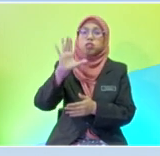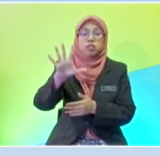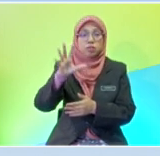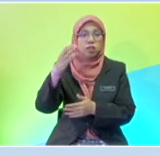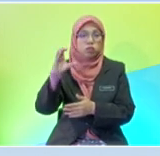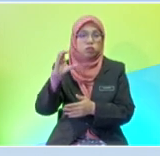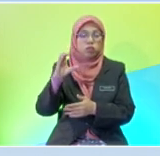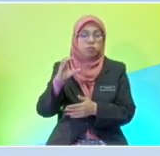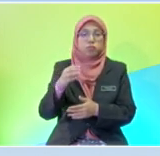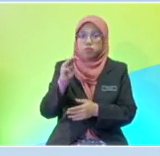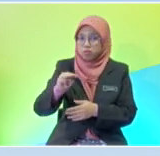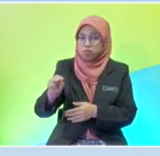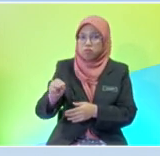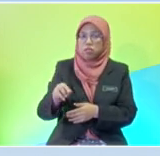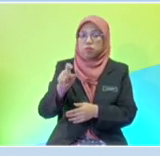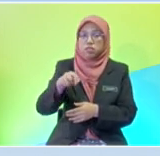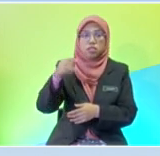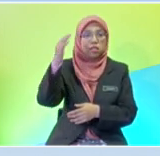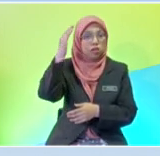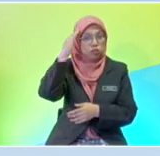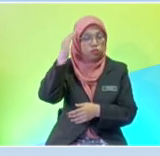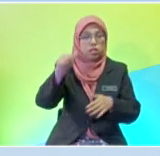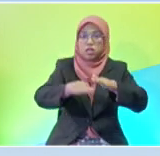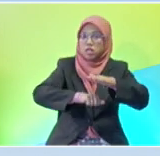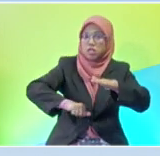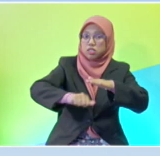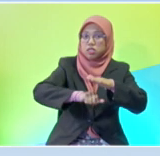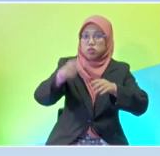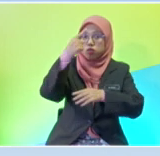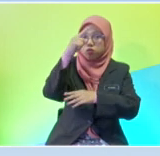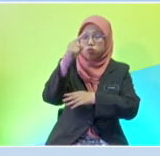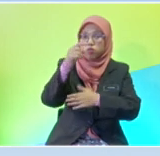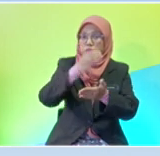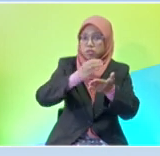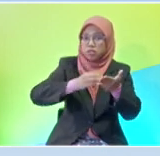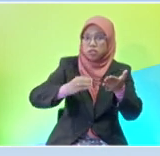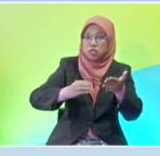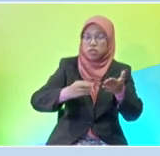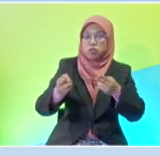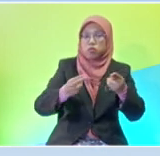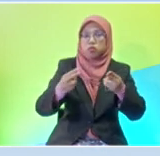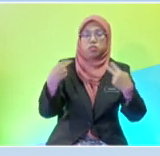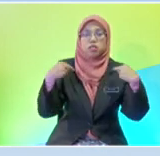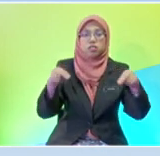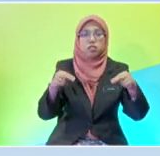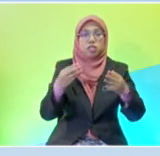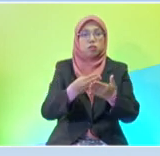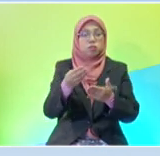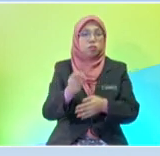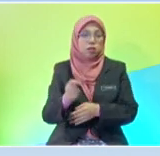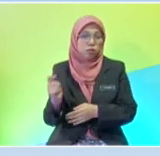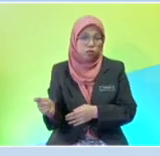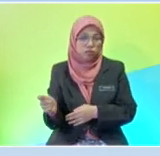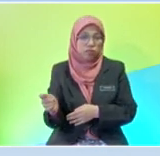perlu tahu oke asas untuk mencatat urusnya itu yaitu membeli perabot